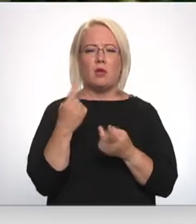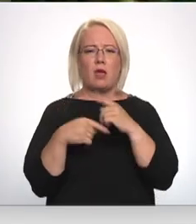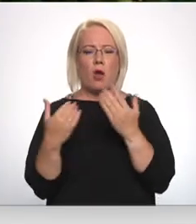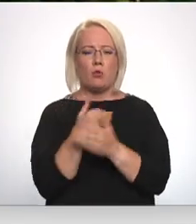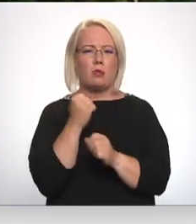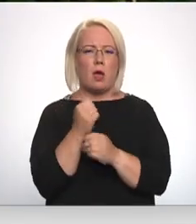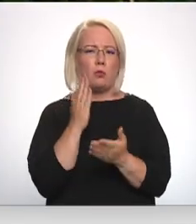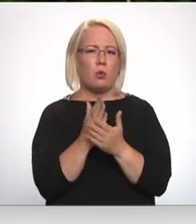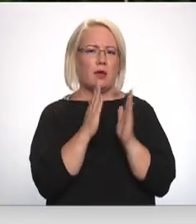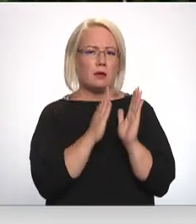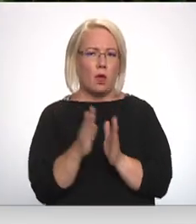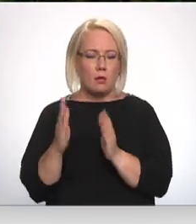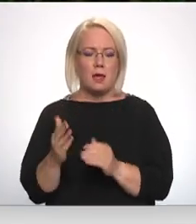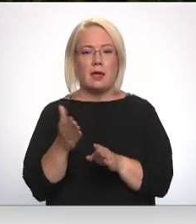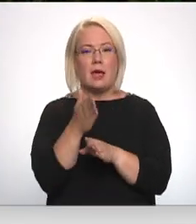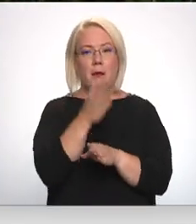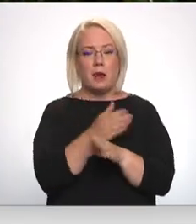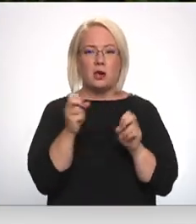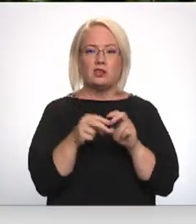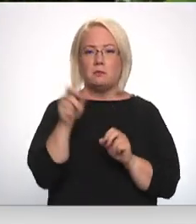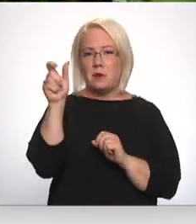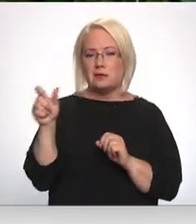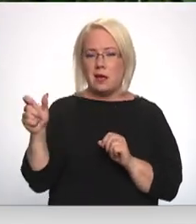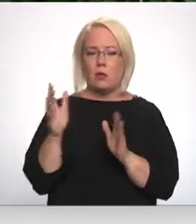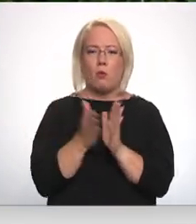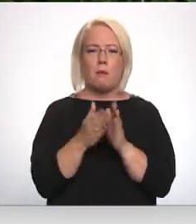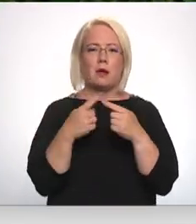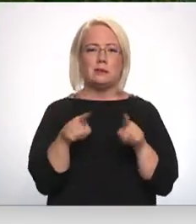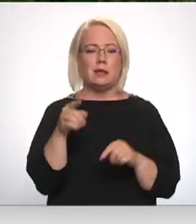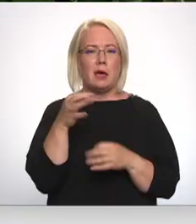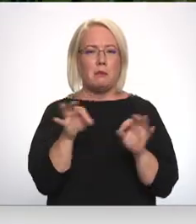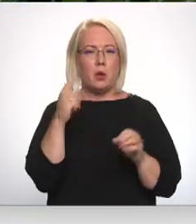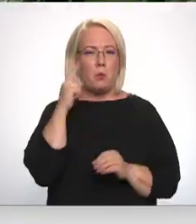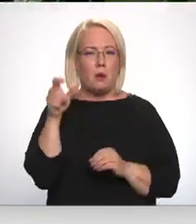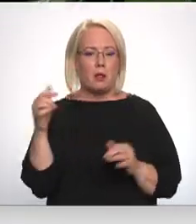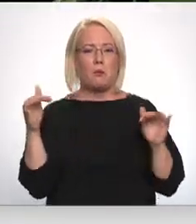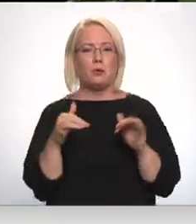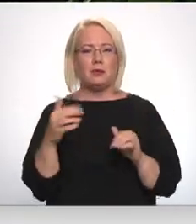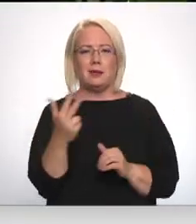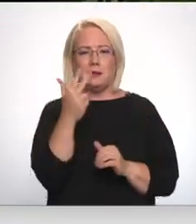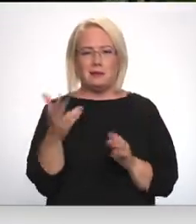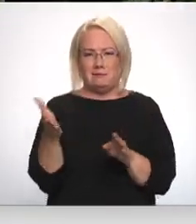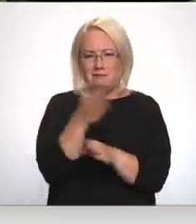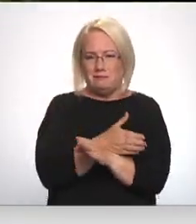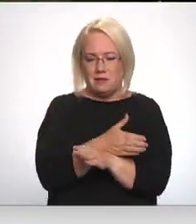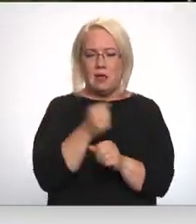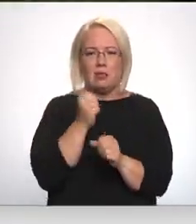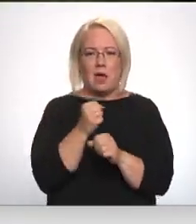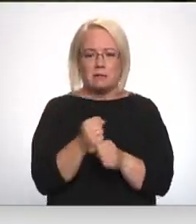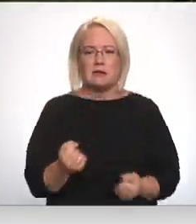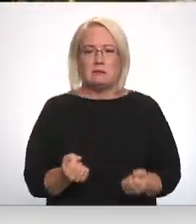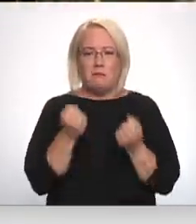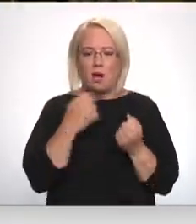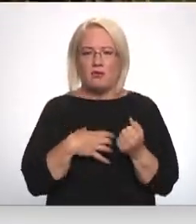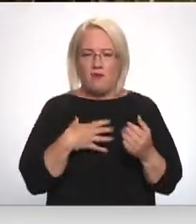regulāri. Iepriekš dabas aizsardzības speciālisti ar citiem brīvprātīgajiem šeit pulcējās pirms 3 gadiem. Darbs ir fiziski smags un veicams kuplā